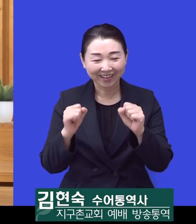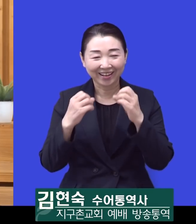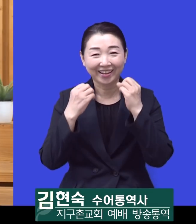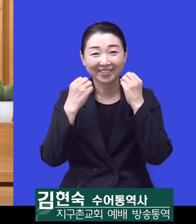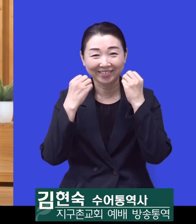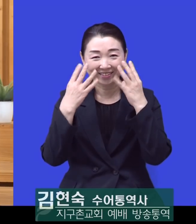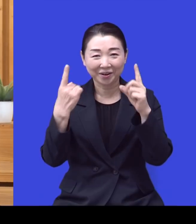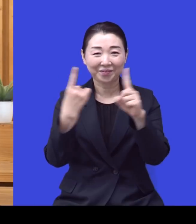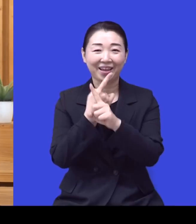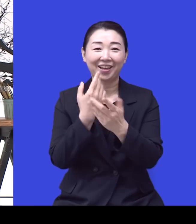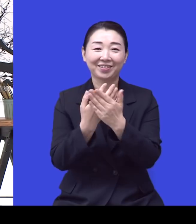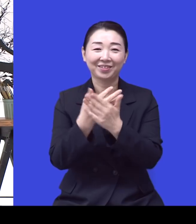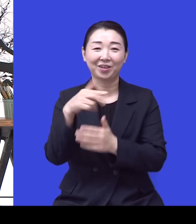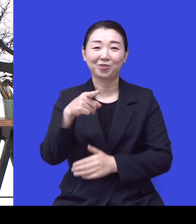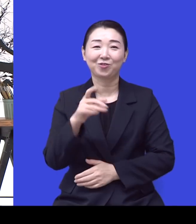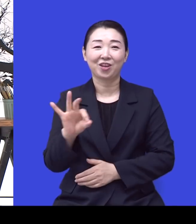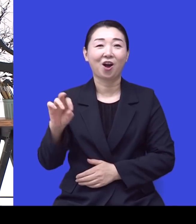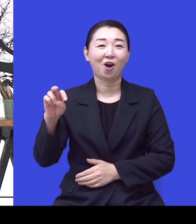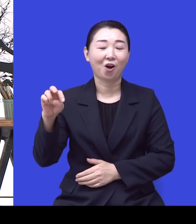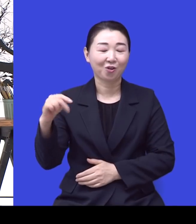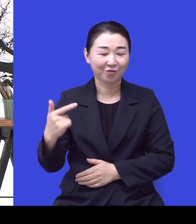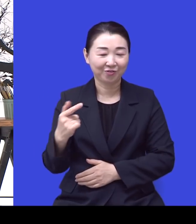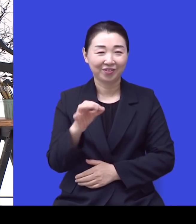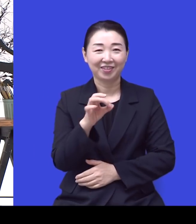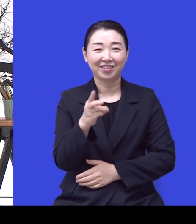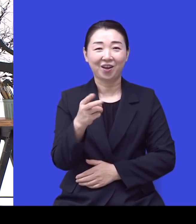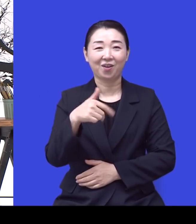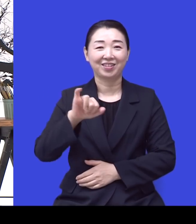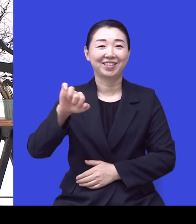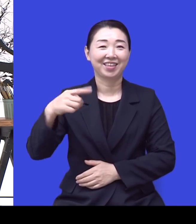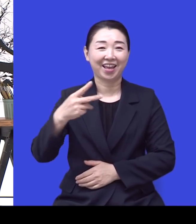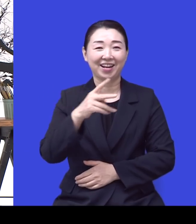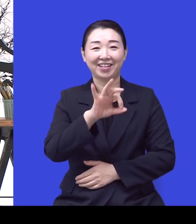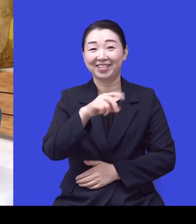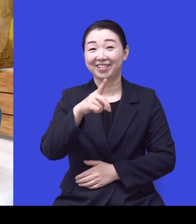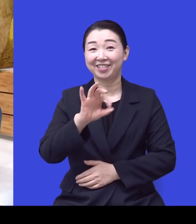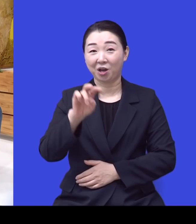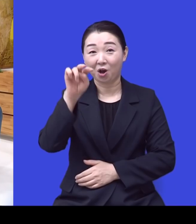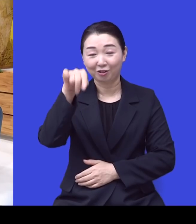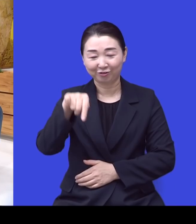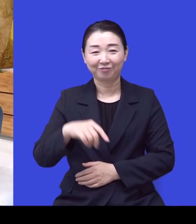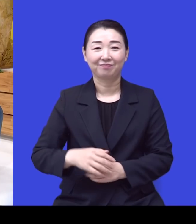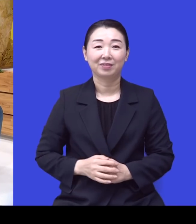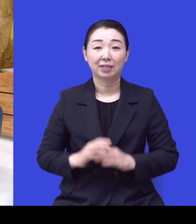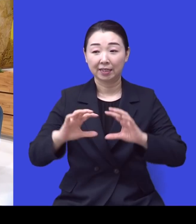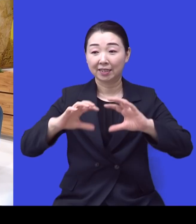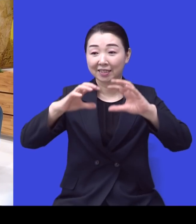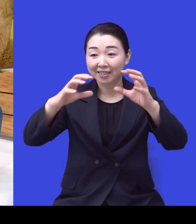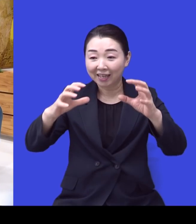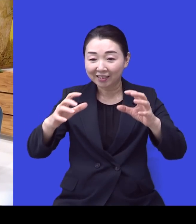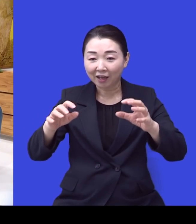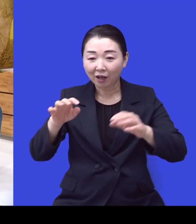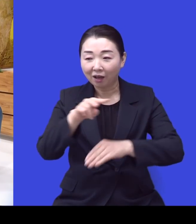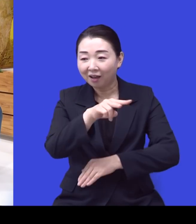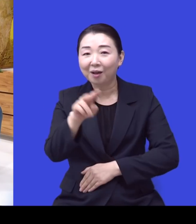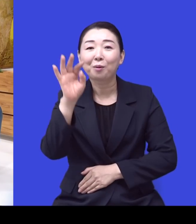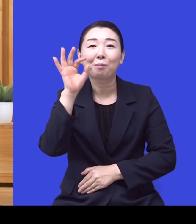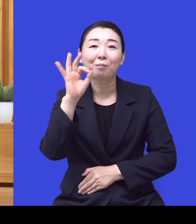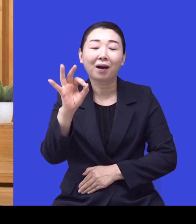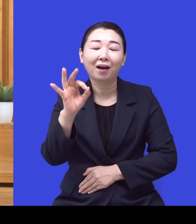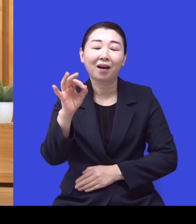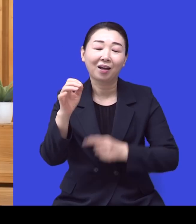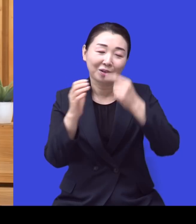안녕하세요. 새롭게 하소서 주영훈입니다. 안녕하세요. 연예일입니다. 안녕하세요. 이정수입니다. 세상에는 다양한 교인들이 있는데요. 오늘 모실